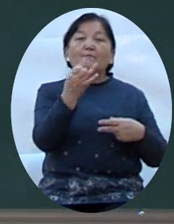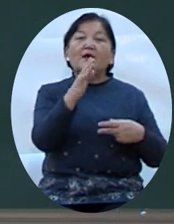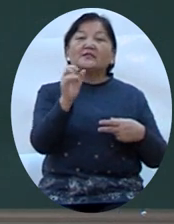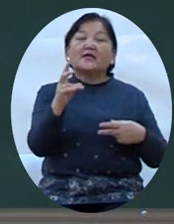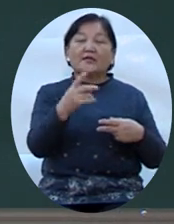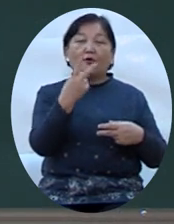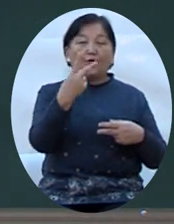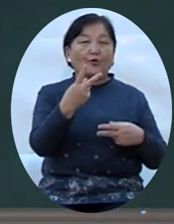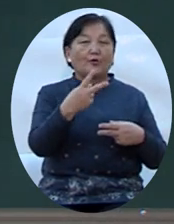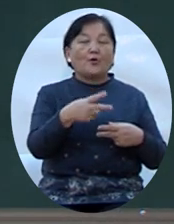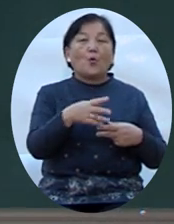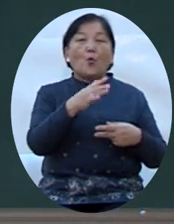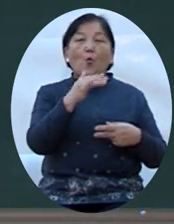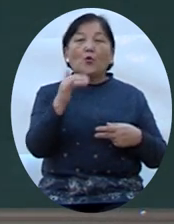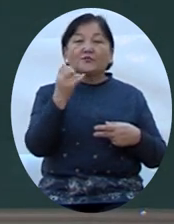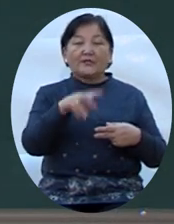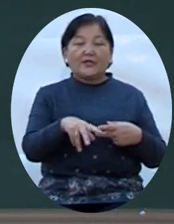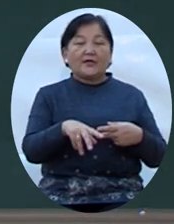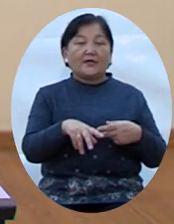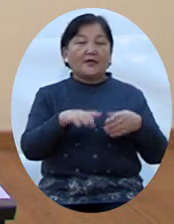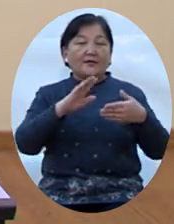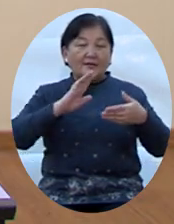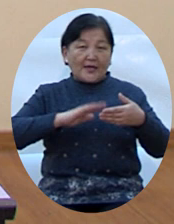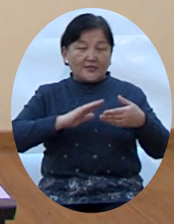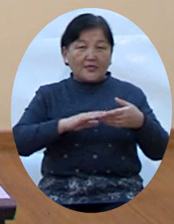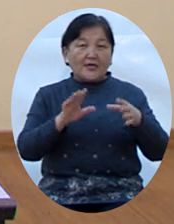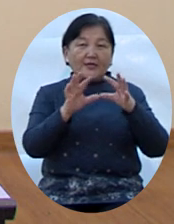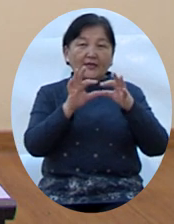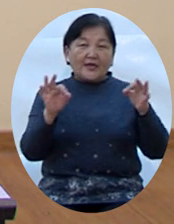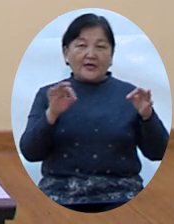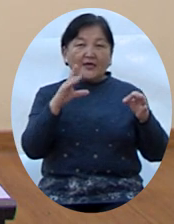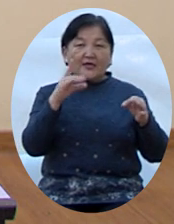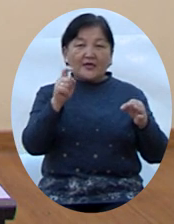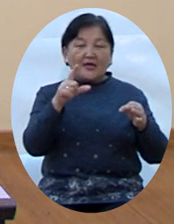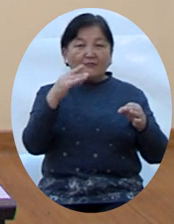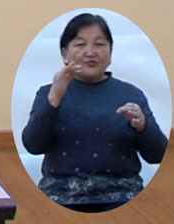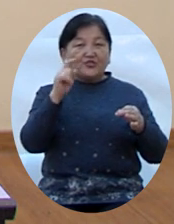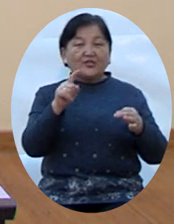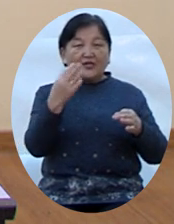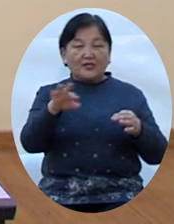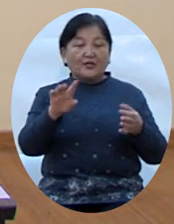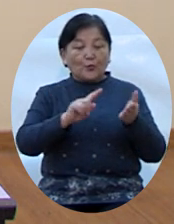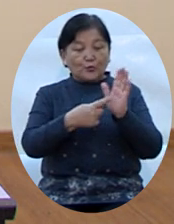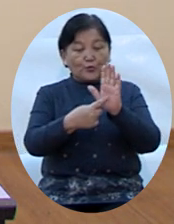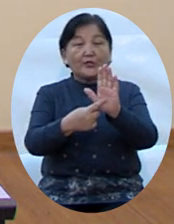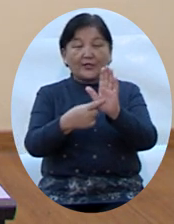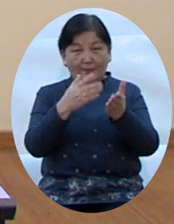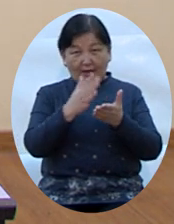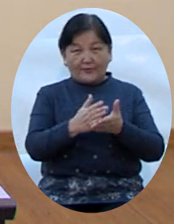тухайн уусмалыг илүү нарийн хэмжих зорилттой буюу илүү хүчтэй, илүү суурилэг